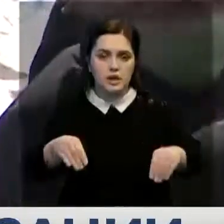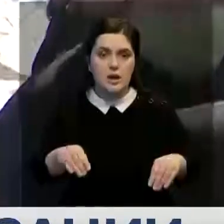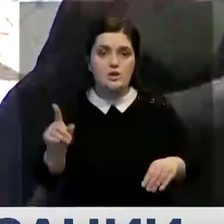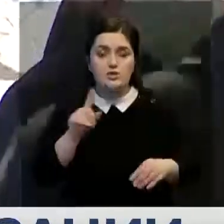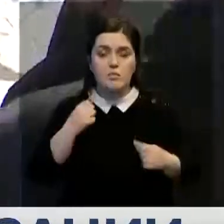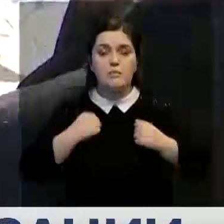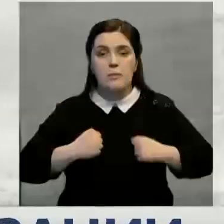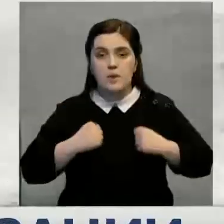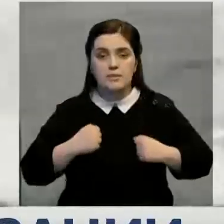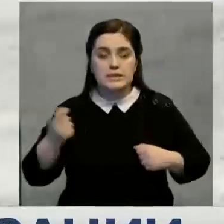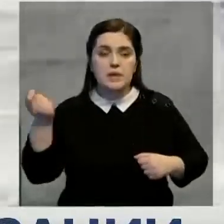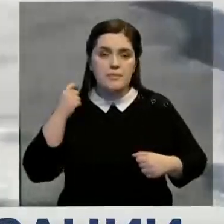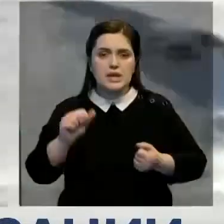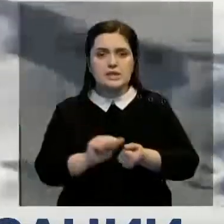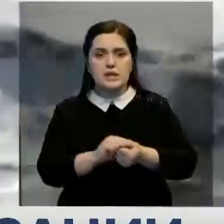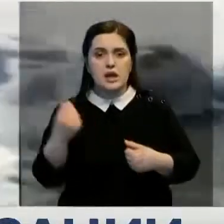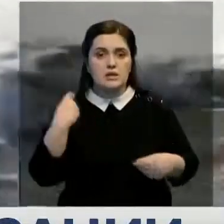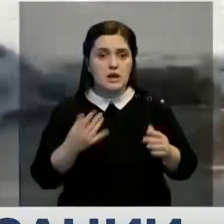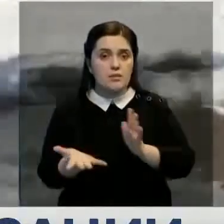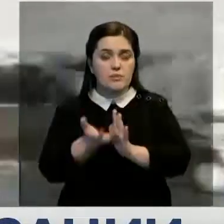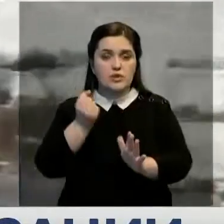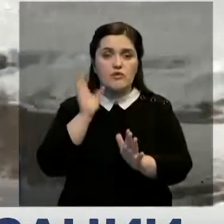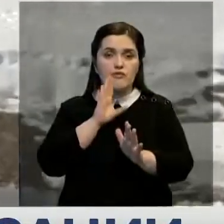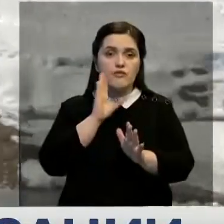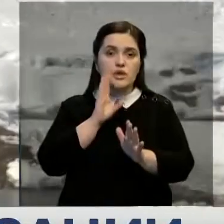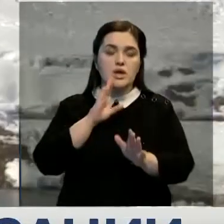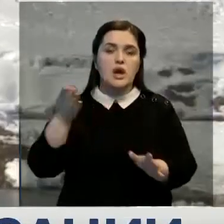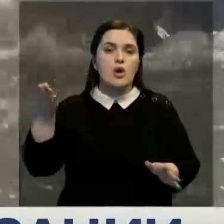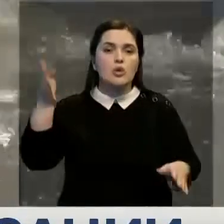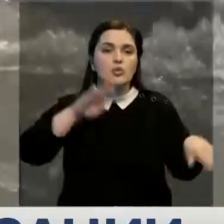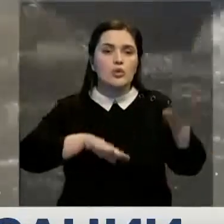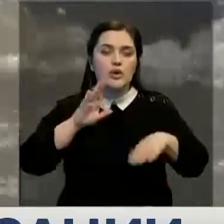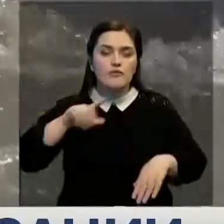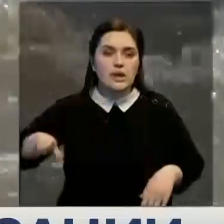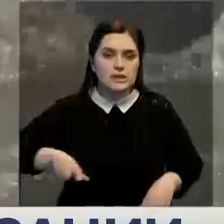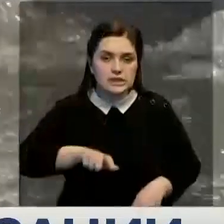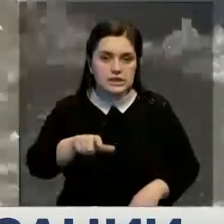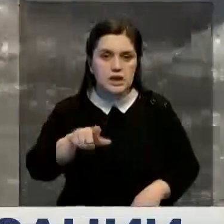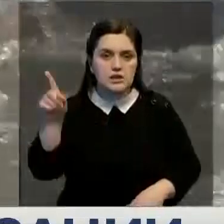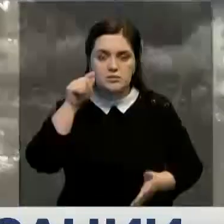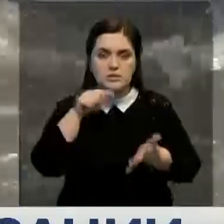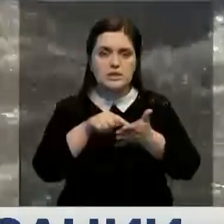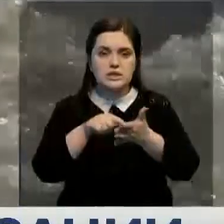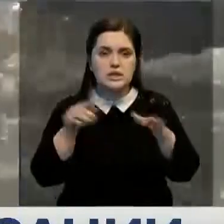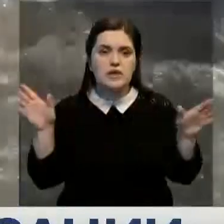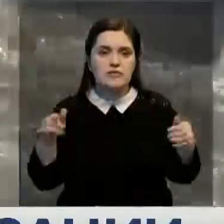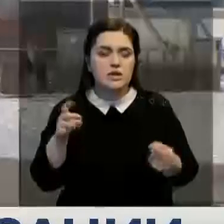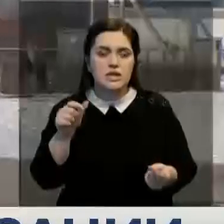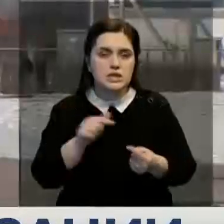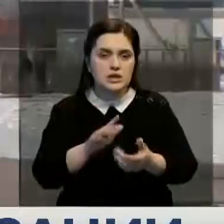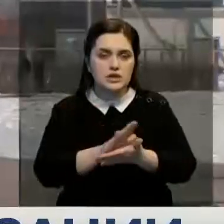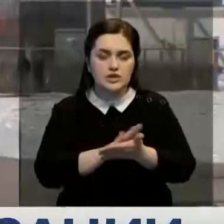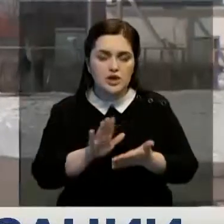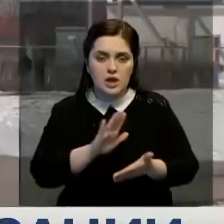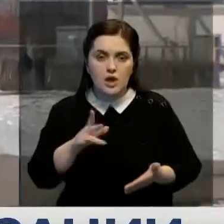чтобы помыться в бане или постирать белье, люди берут воду из ближайшей горной реки. Выше по ее течению находится птицеферма, и вода не соответствует санитарным